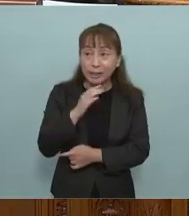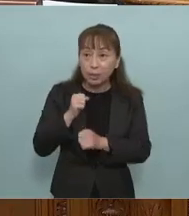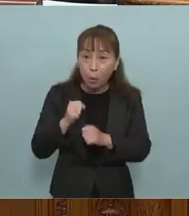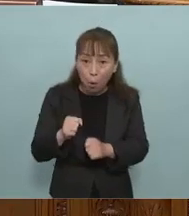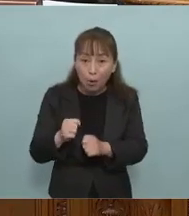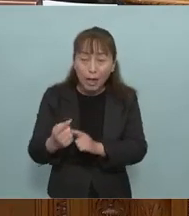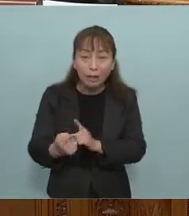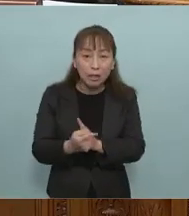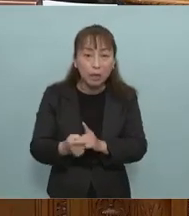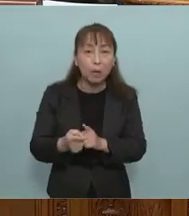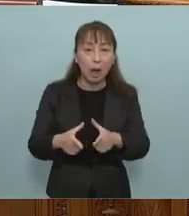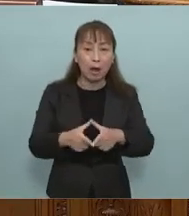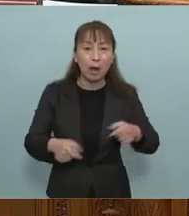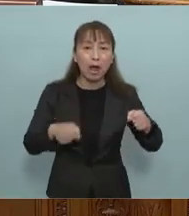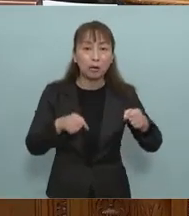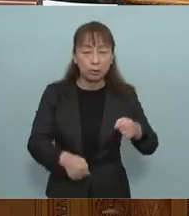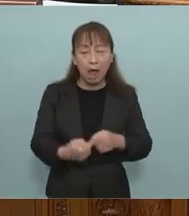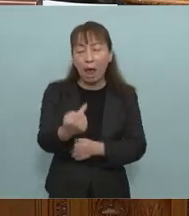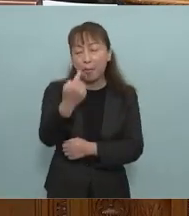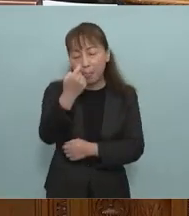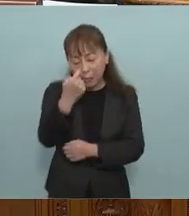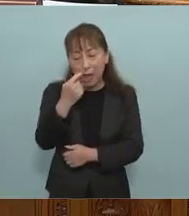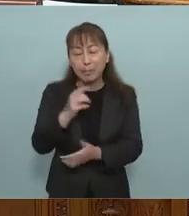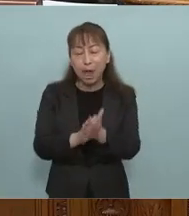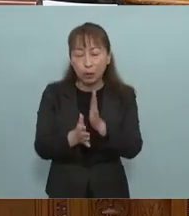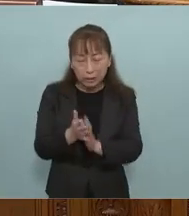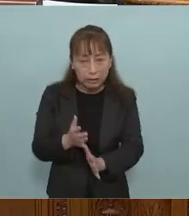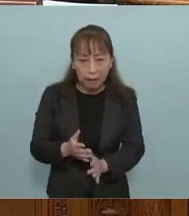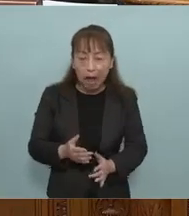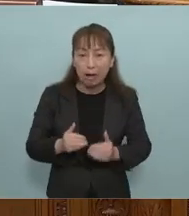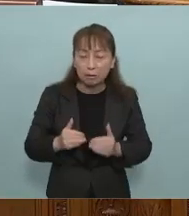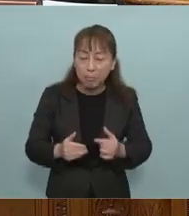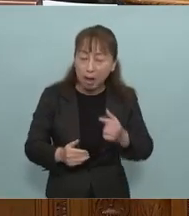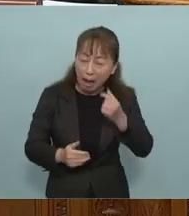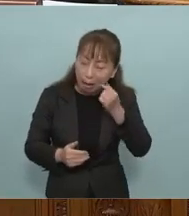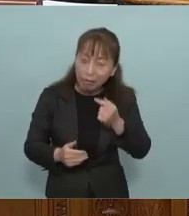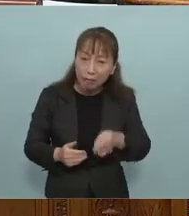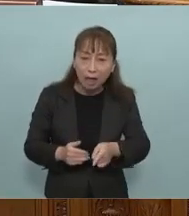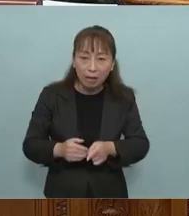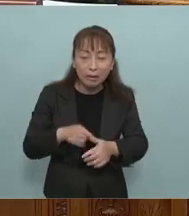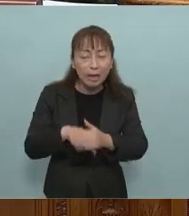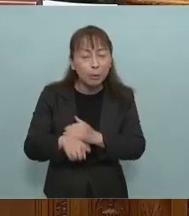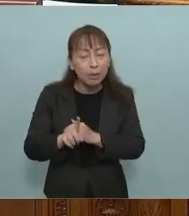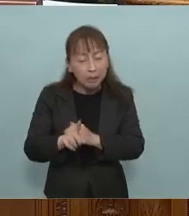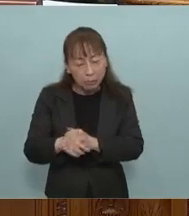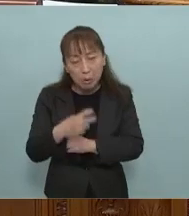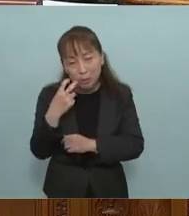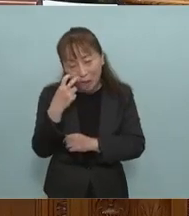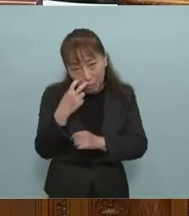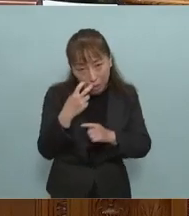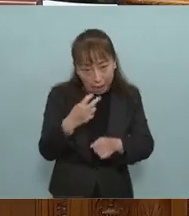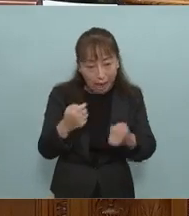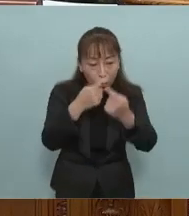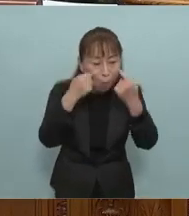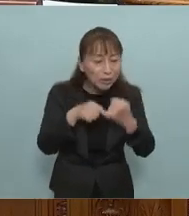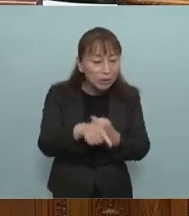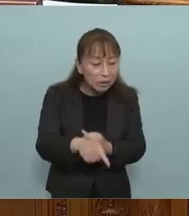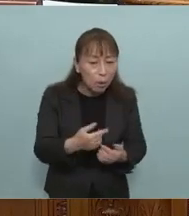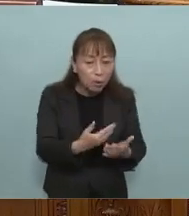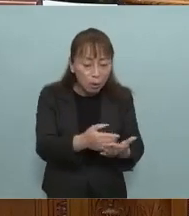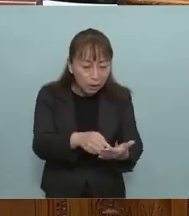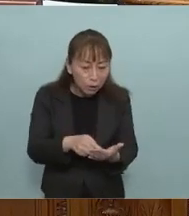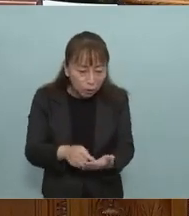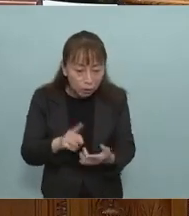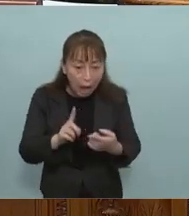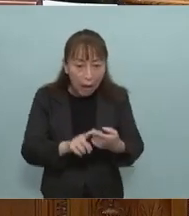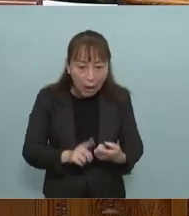これまで我が国で学び直しが進まなかった原因を見極めた上で、個人のニーズを踏まえた支援を強化